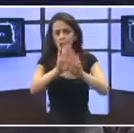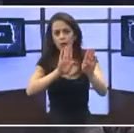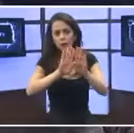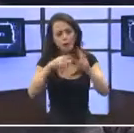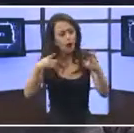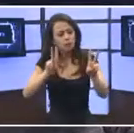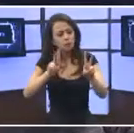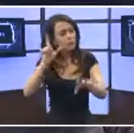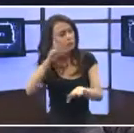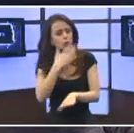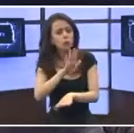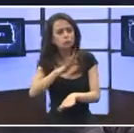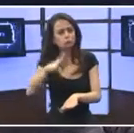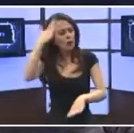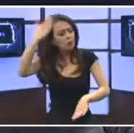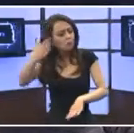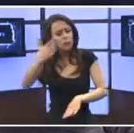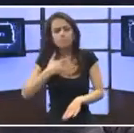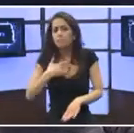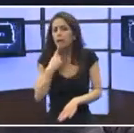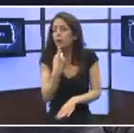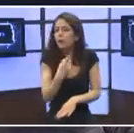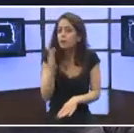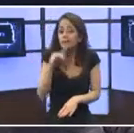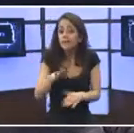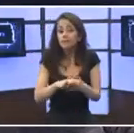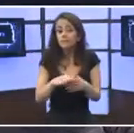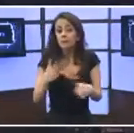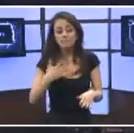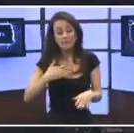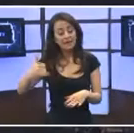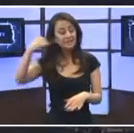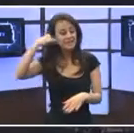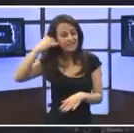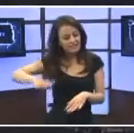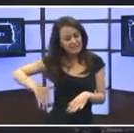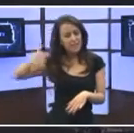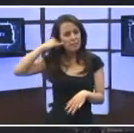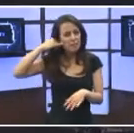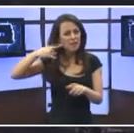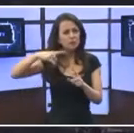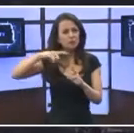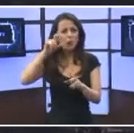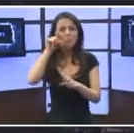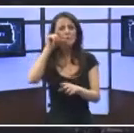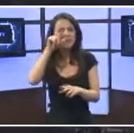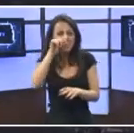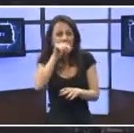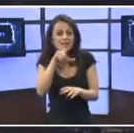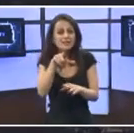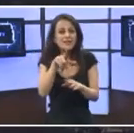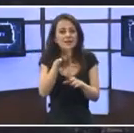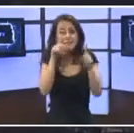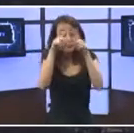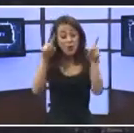hani öyle tabii bir yer. Tabii ki tabii ki. Şimdi bu kadar destek saat. Varken. Bakın ben cep telefonum. Twitter profilimde de var. Twitter